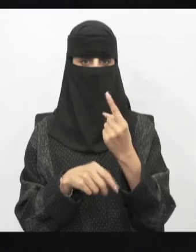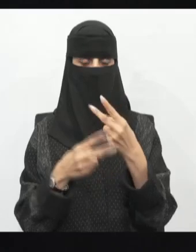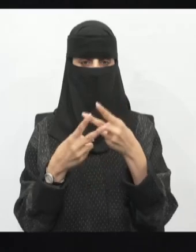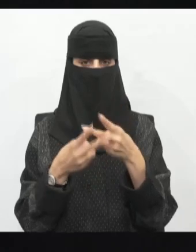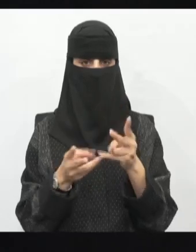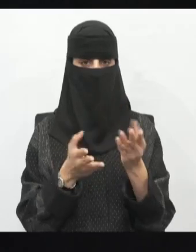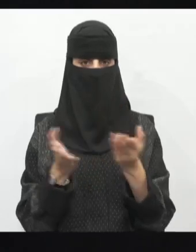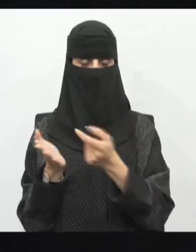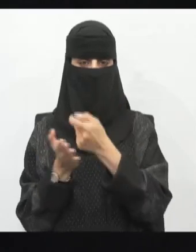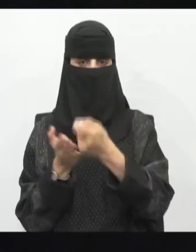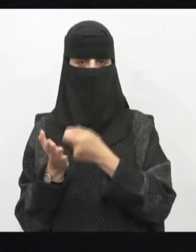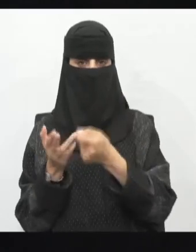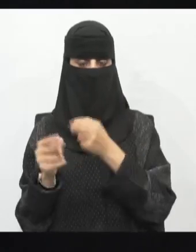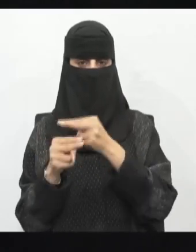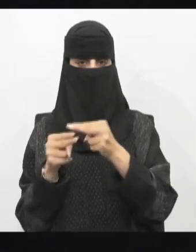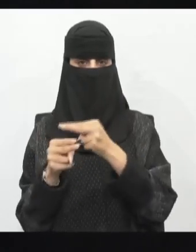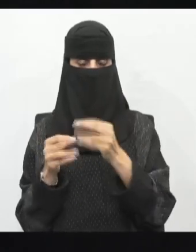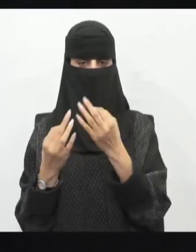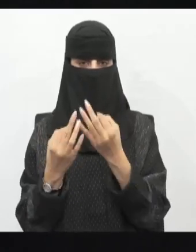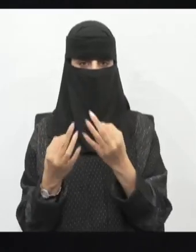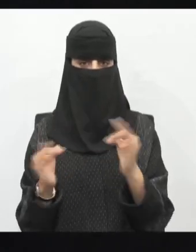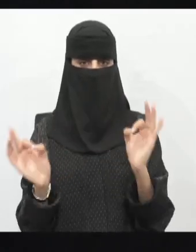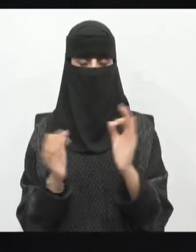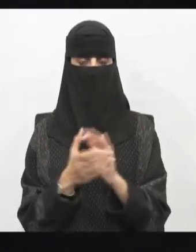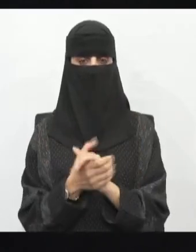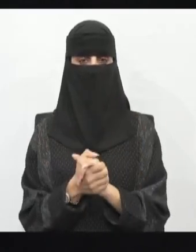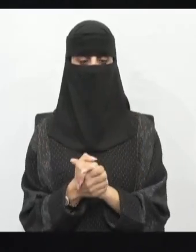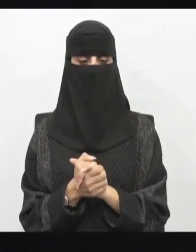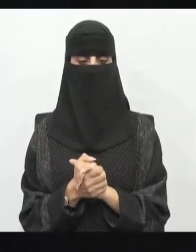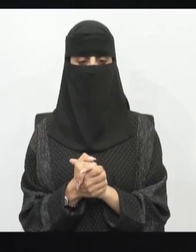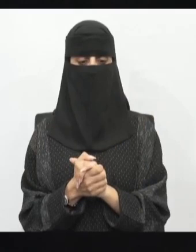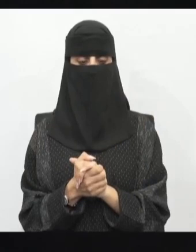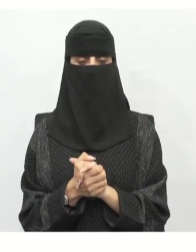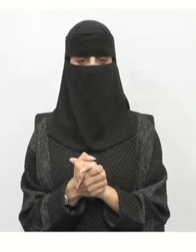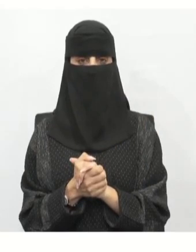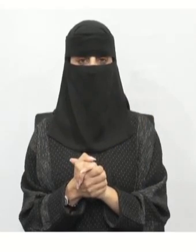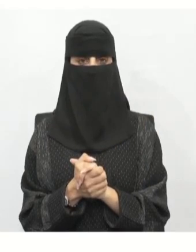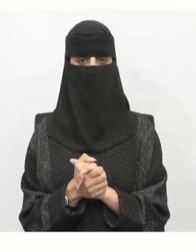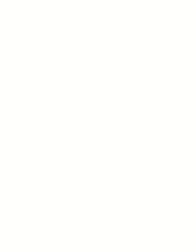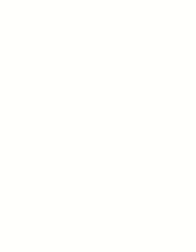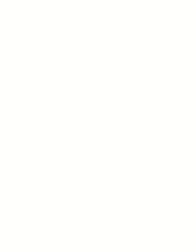بتطبيق استراتيجيه الدقيقه الواحده لدينا دقيقه واحده للحل